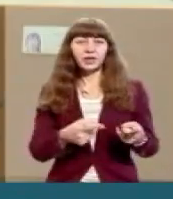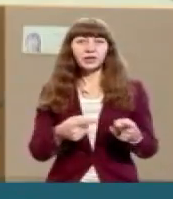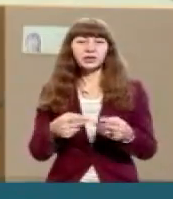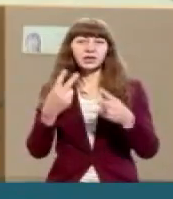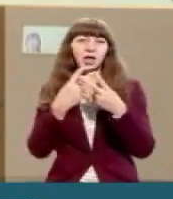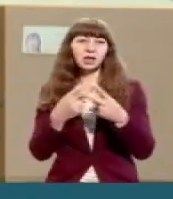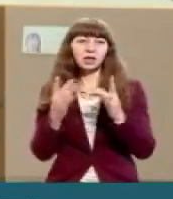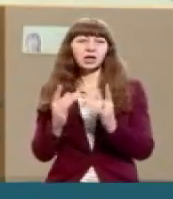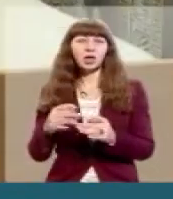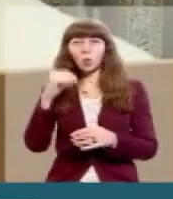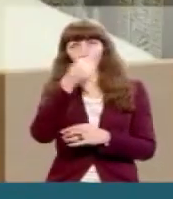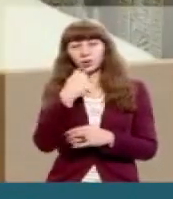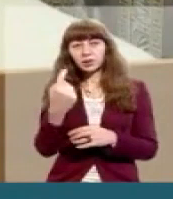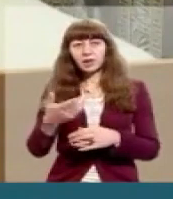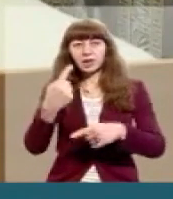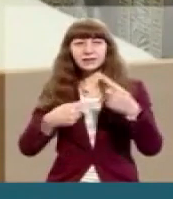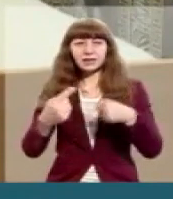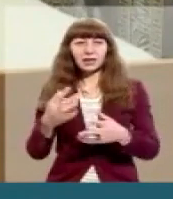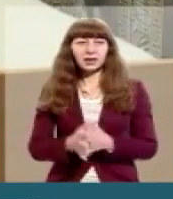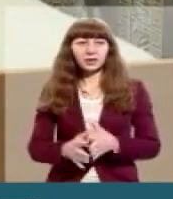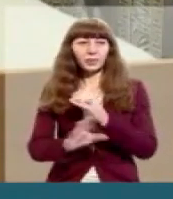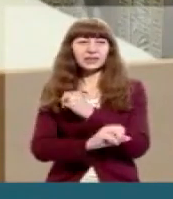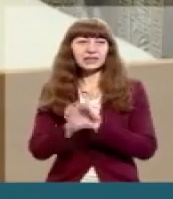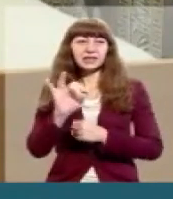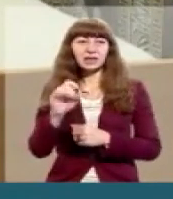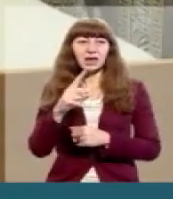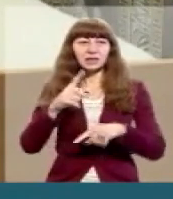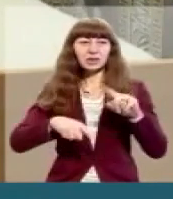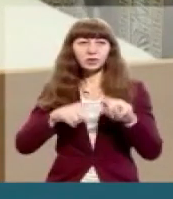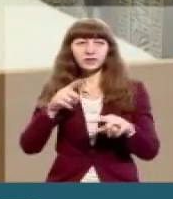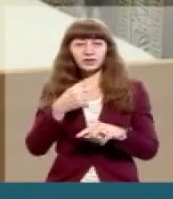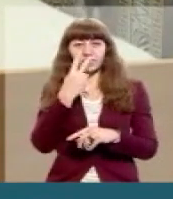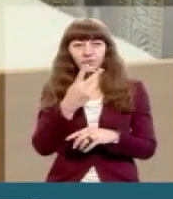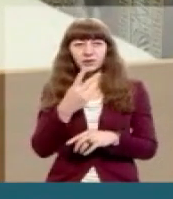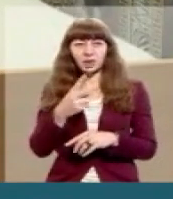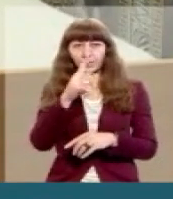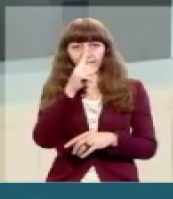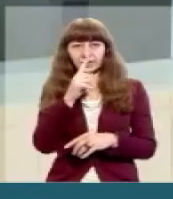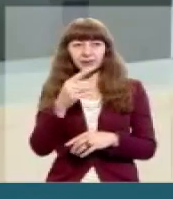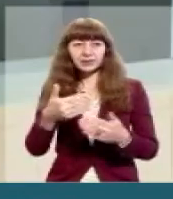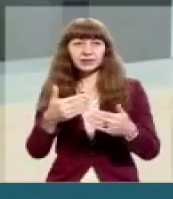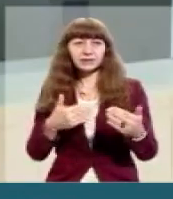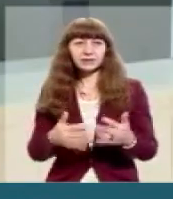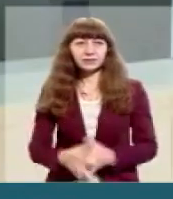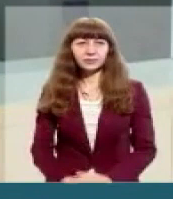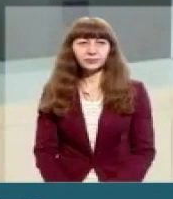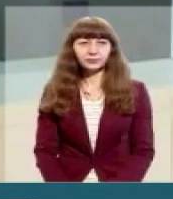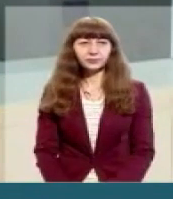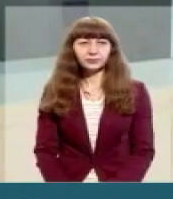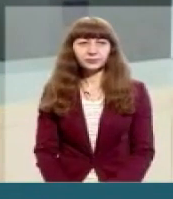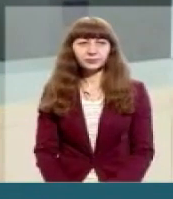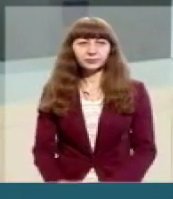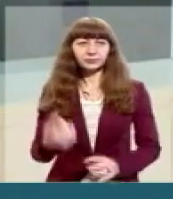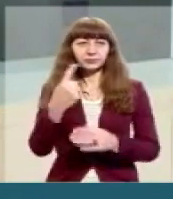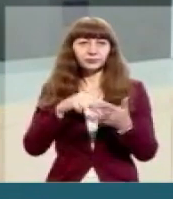Бүгінде жұмыс жасап, еңбек етуде. Жақындарымен соңғы рет бір ай бұрын кездескен. Қатты сағынғанын айтады. Одна цель домой.